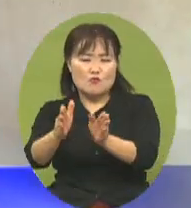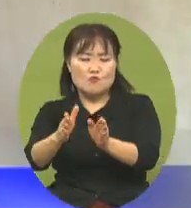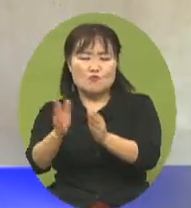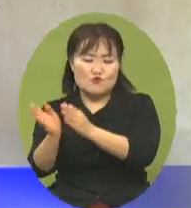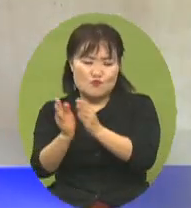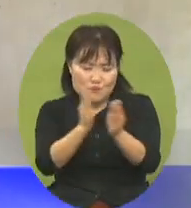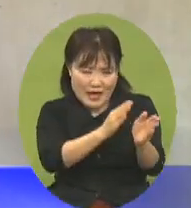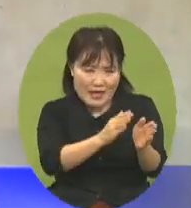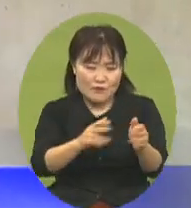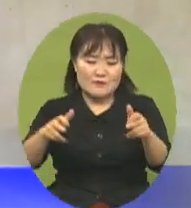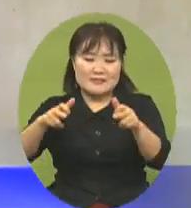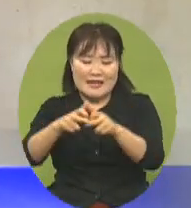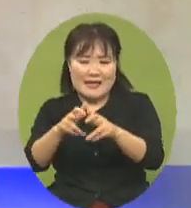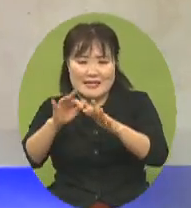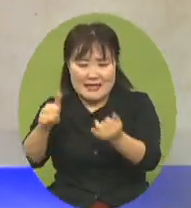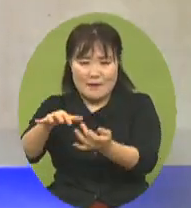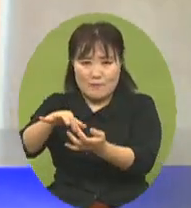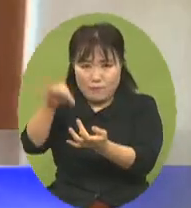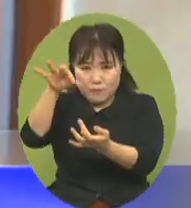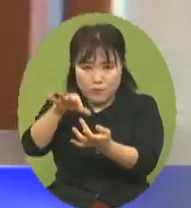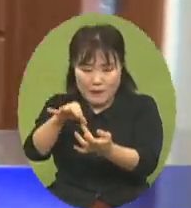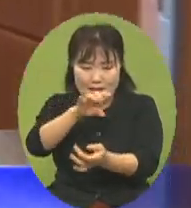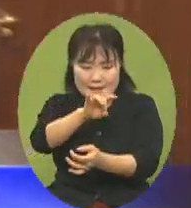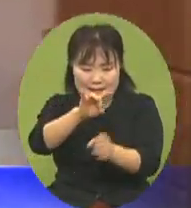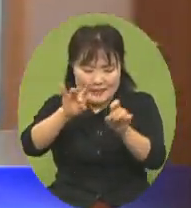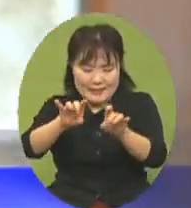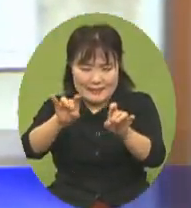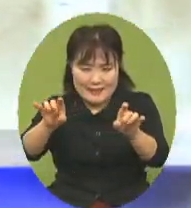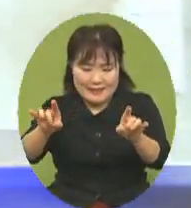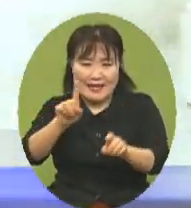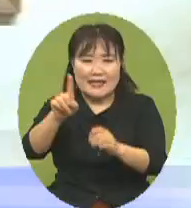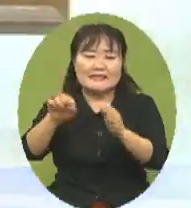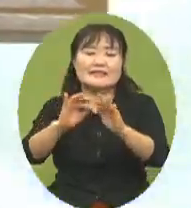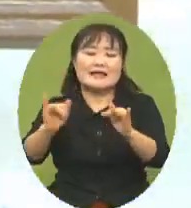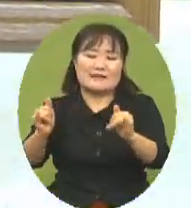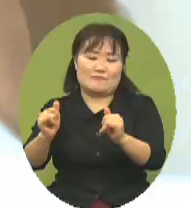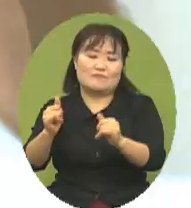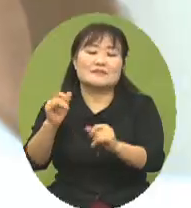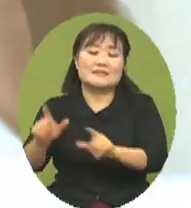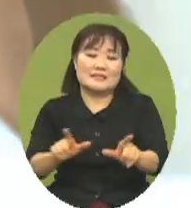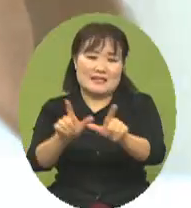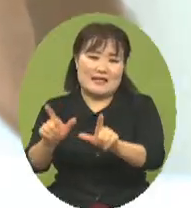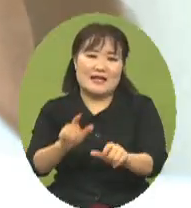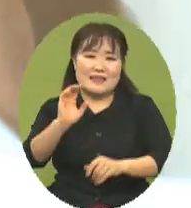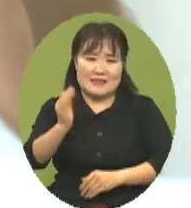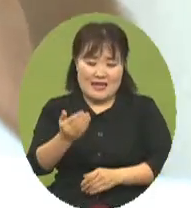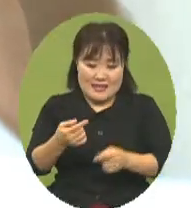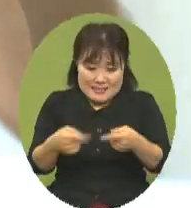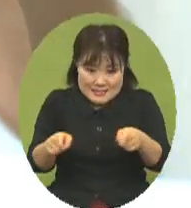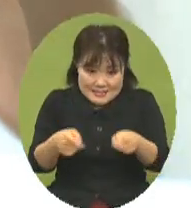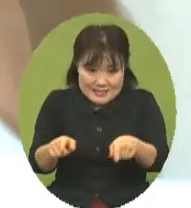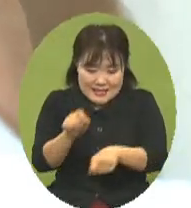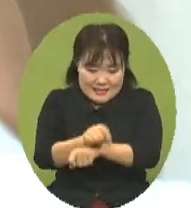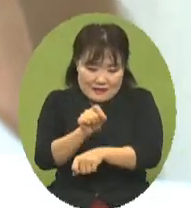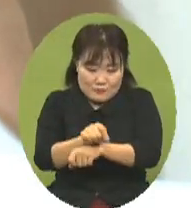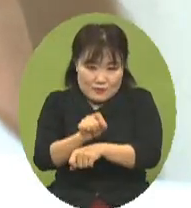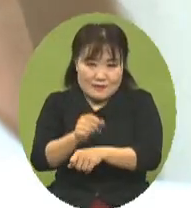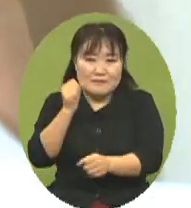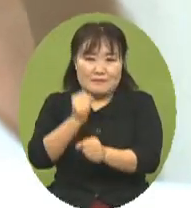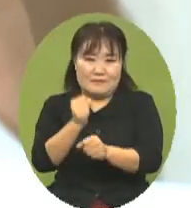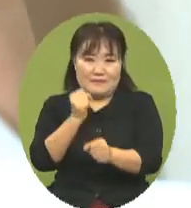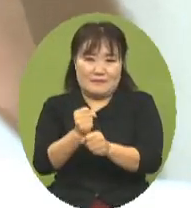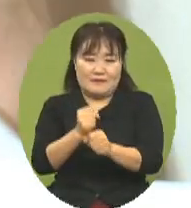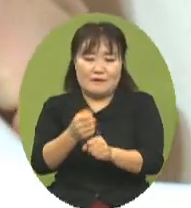시설 장애인 및 재가 장애인을 선정, 각 방에 1인이 거주하는 형태입니다. 건물 1층에는 사무실을